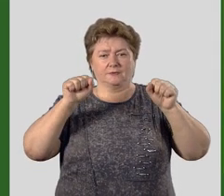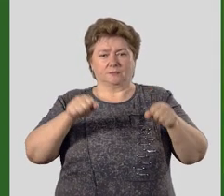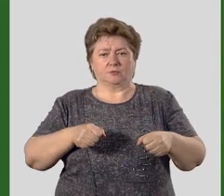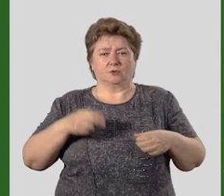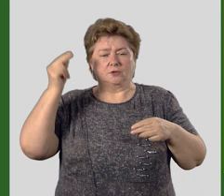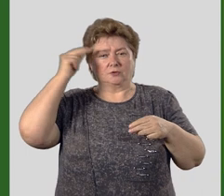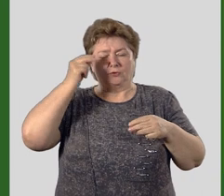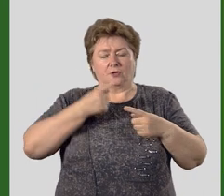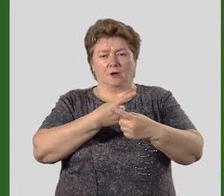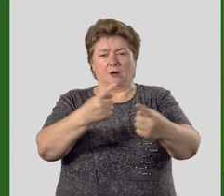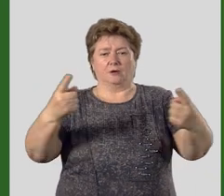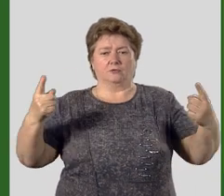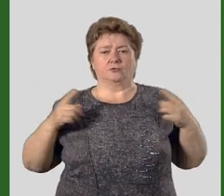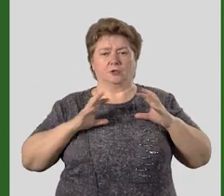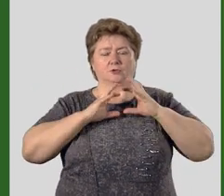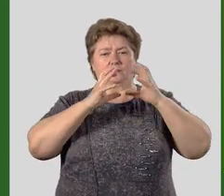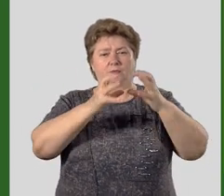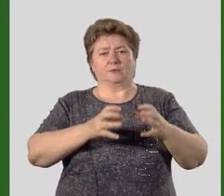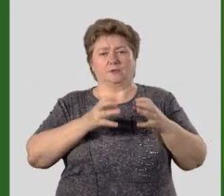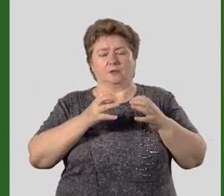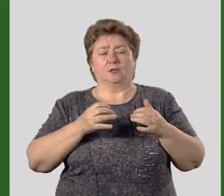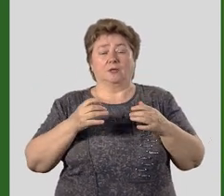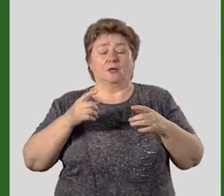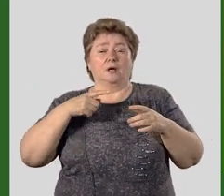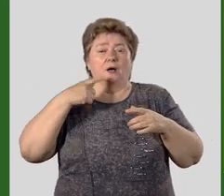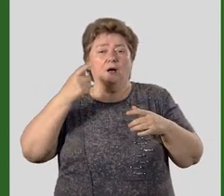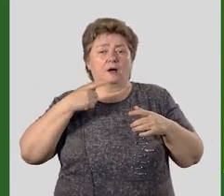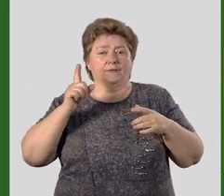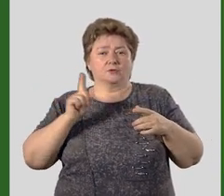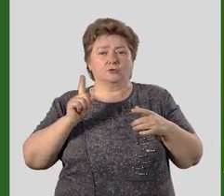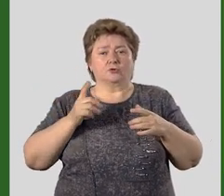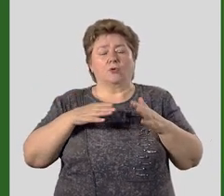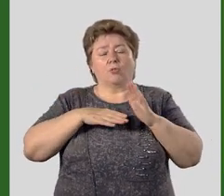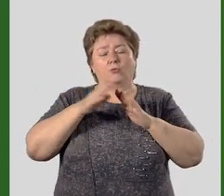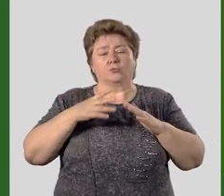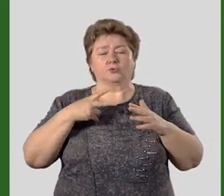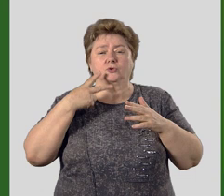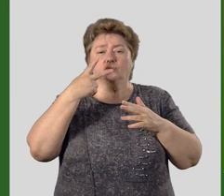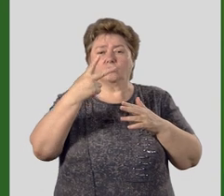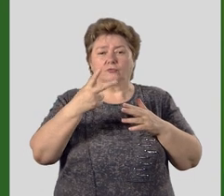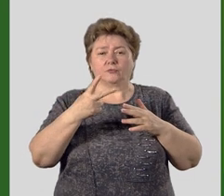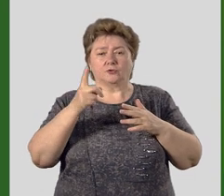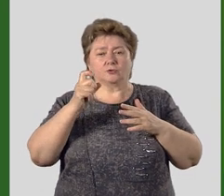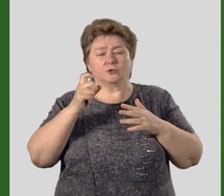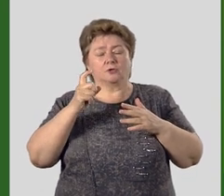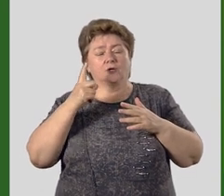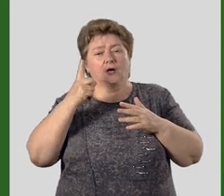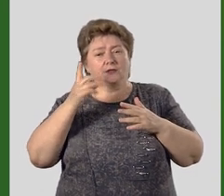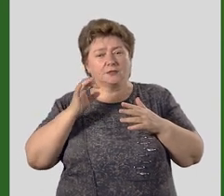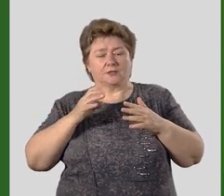способов изучения окружающего мира. Не зря говорят, что лучше один раз увидеть, чем